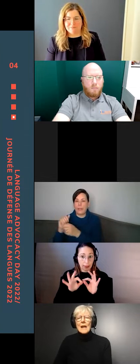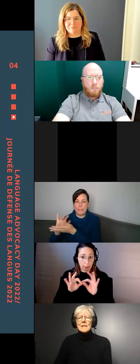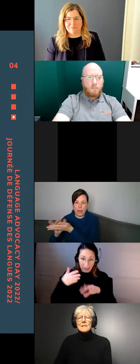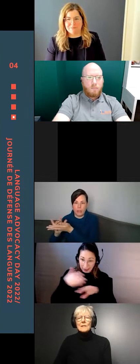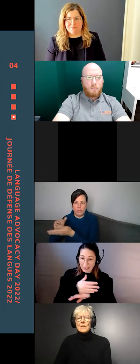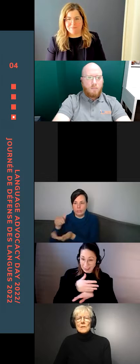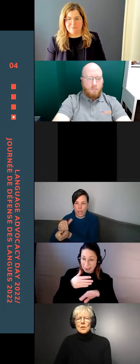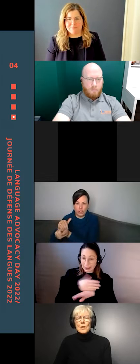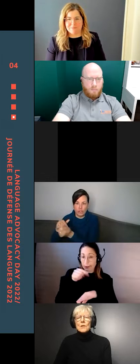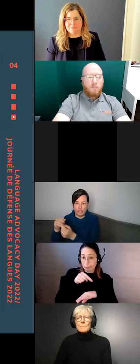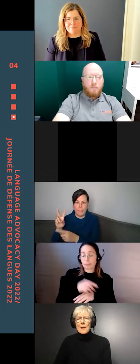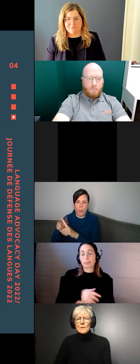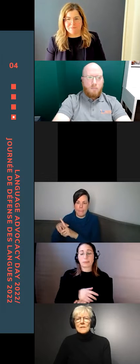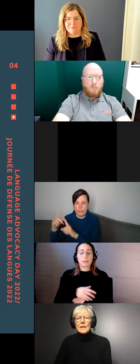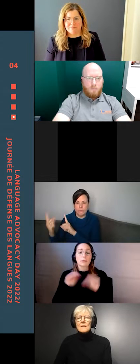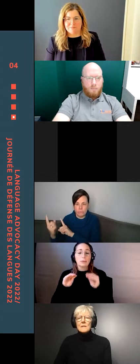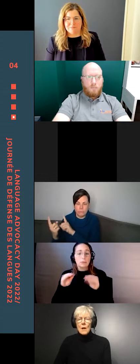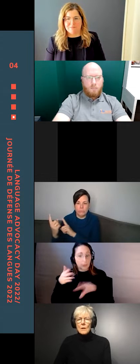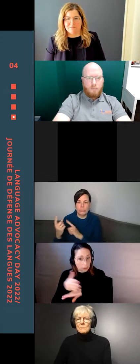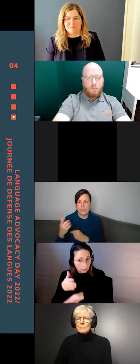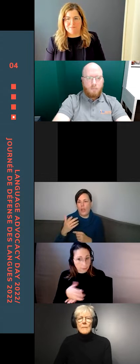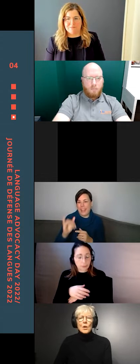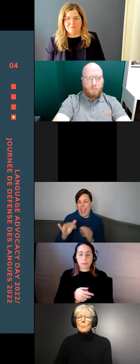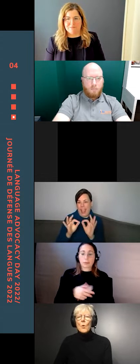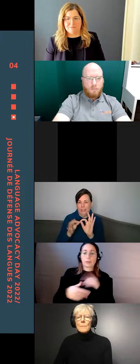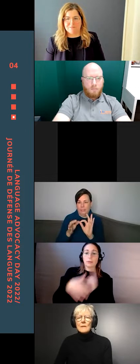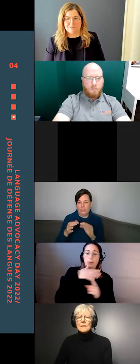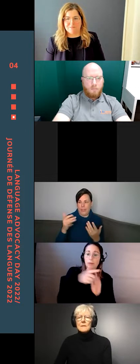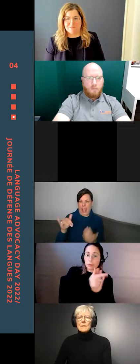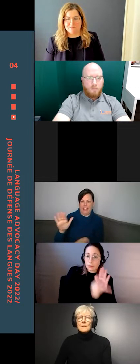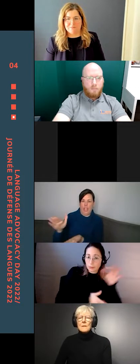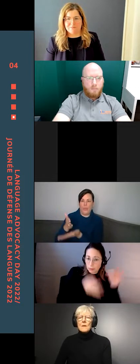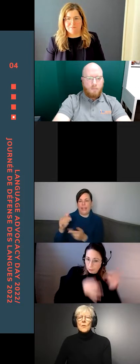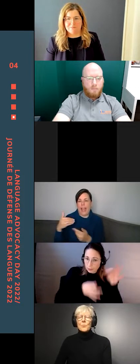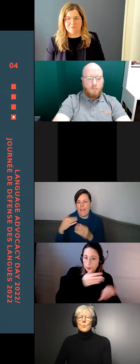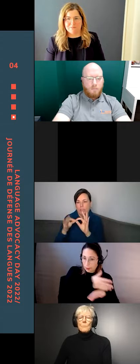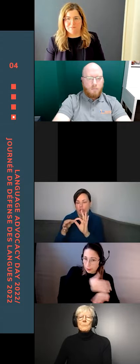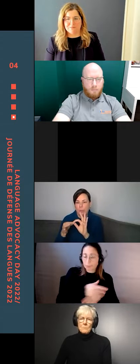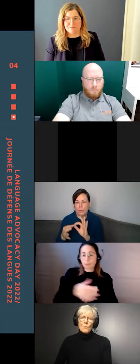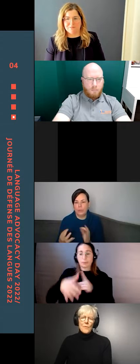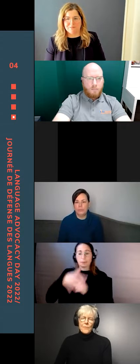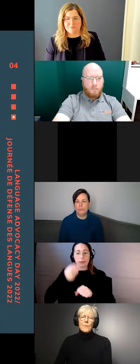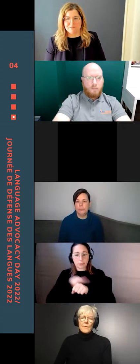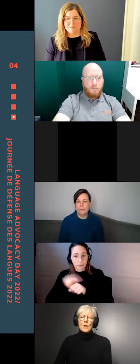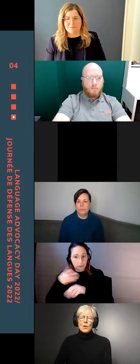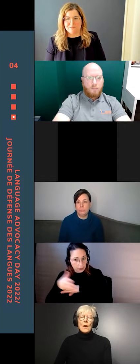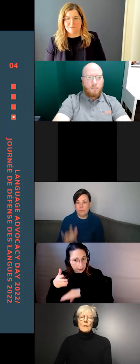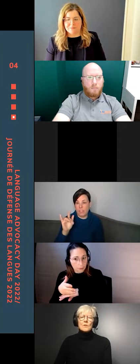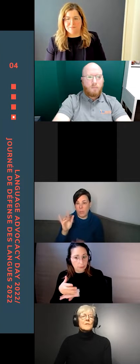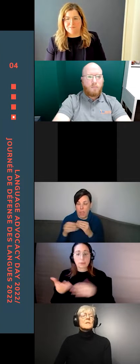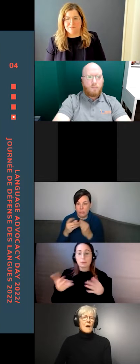Donc, l'accès au service d'un interprète, l'accès à l'éducation, l'accès aux situations légales,